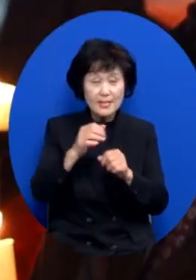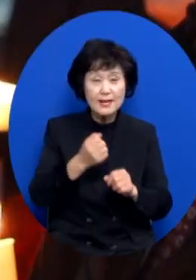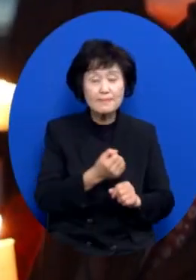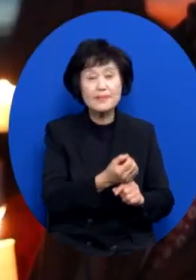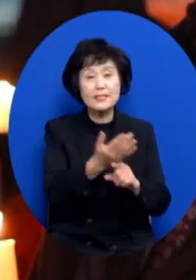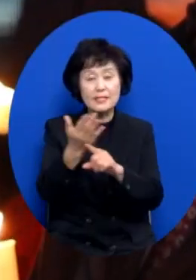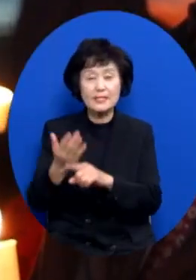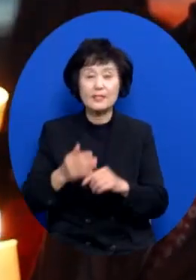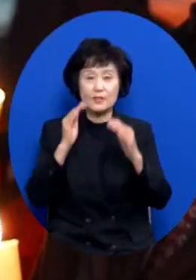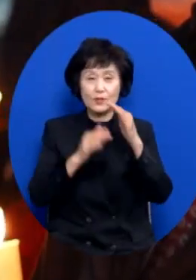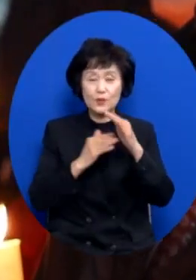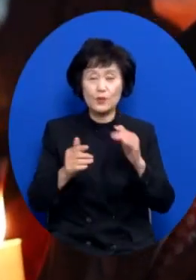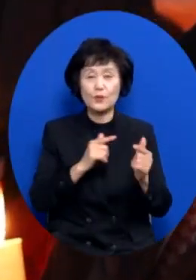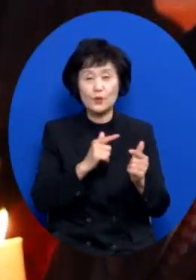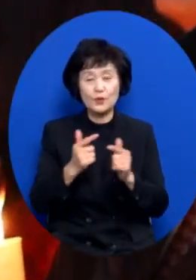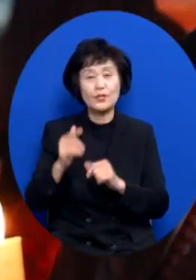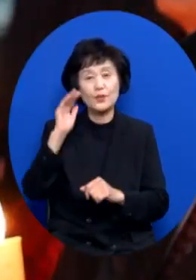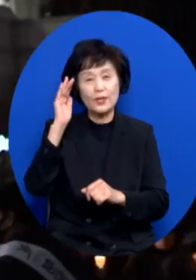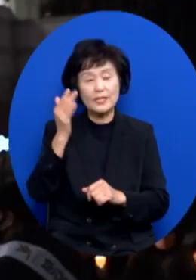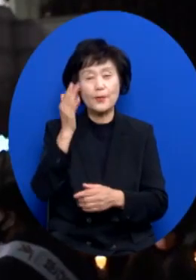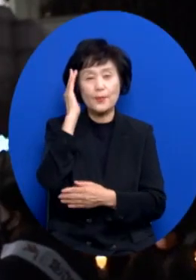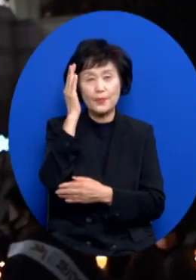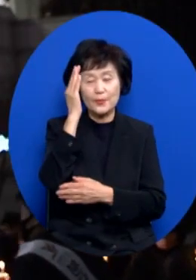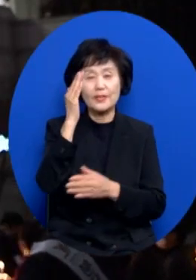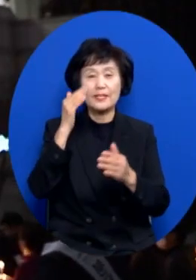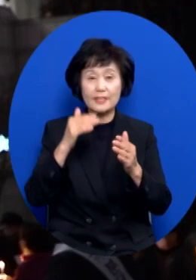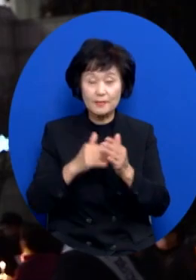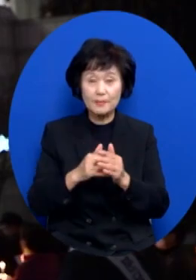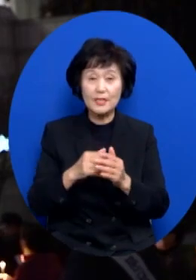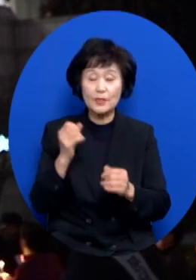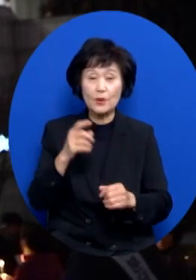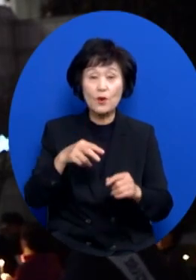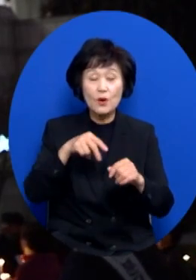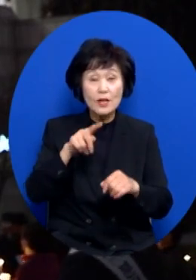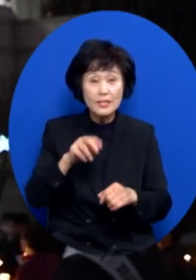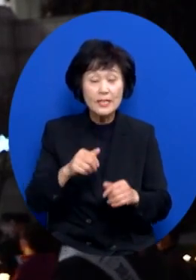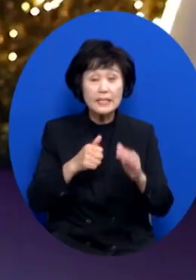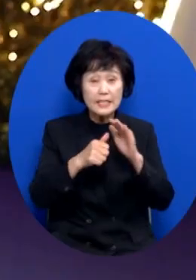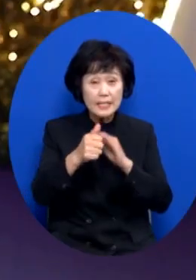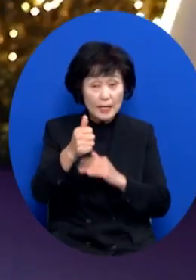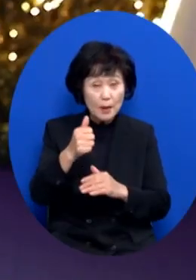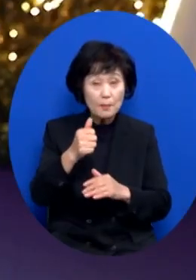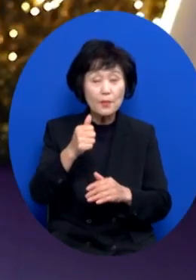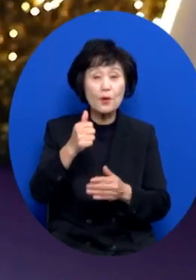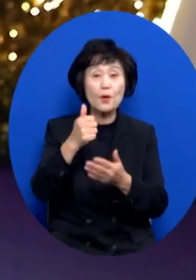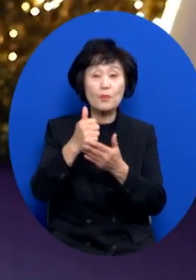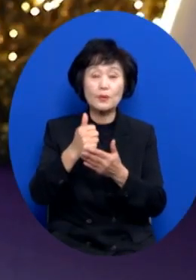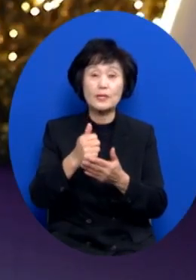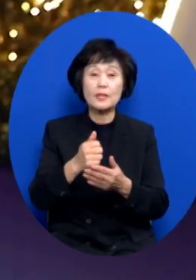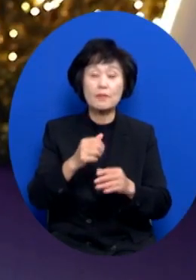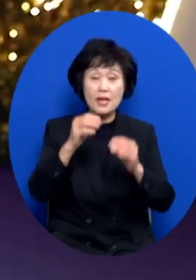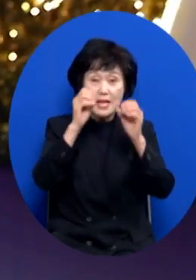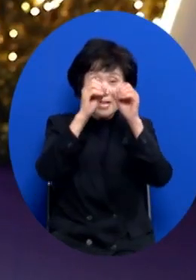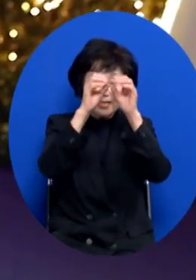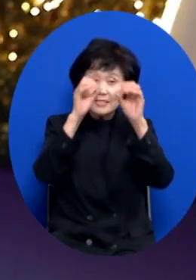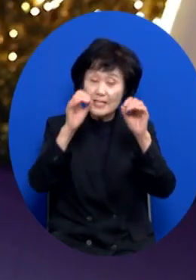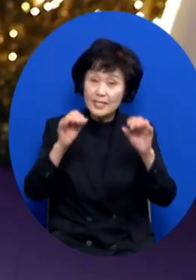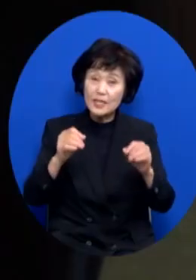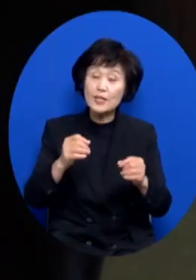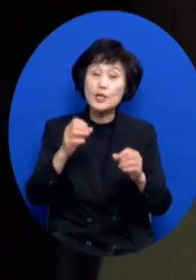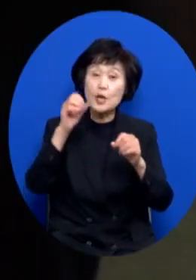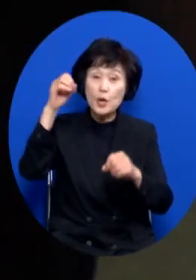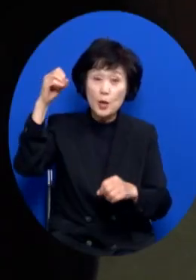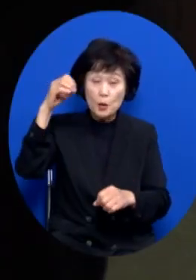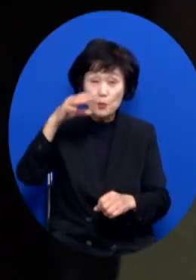되길 바란다고 절했습니다. 이어 성기연 대표회장 지광복 목사는 성탄트리의 불빛같이